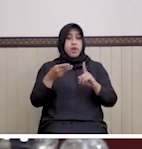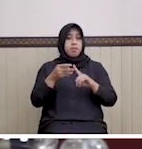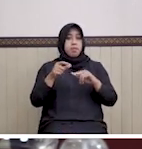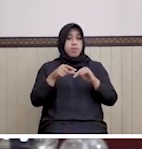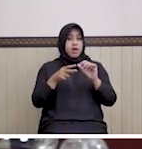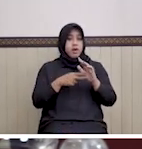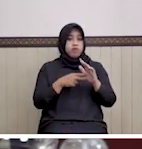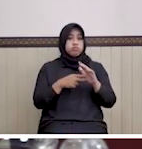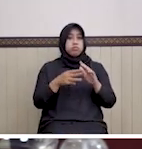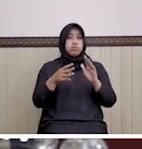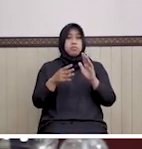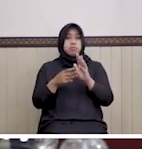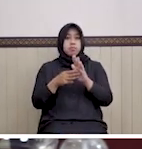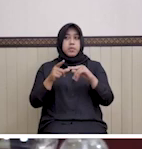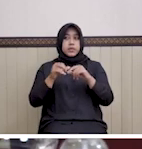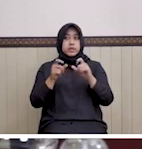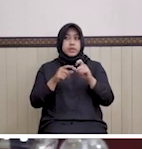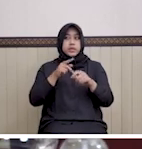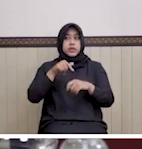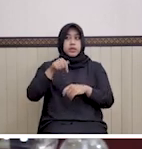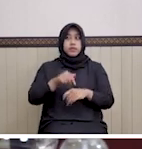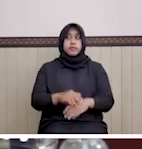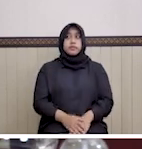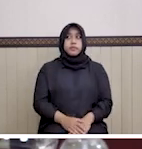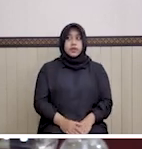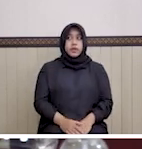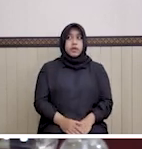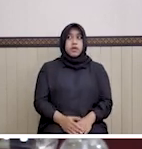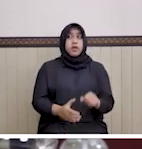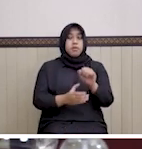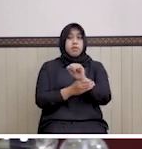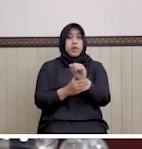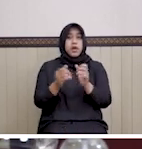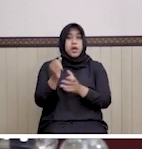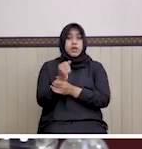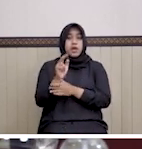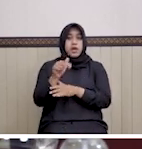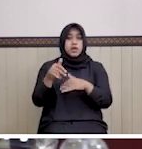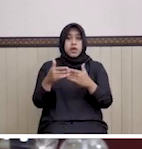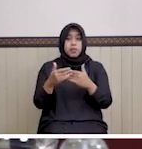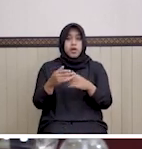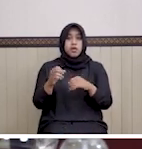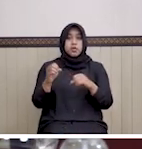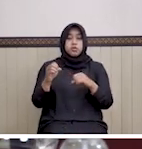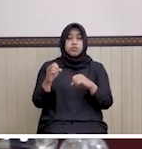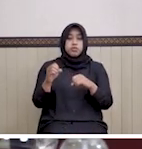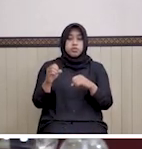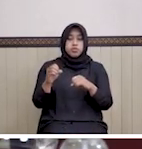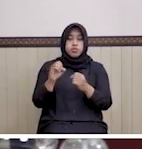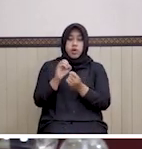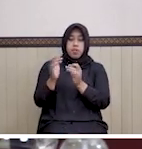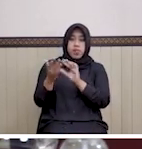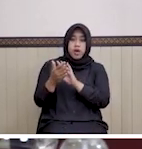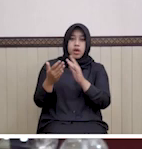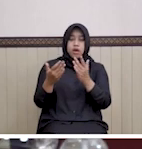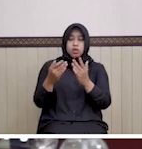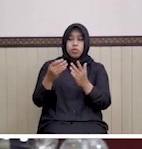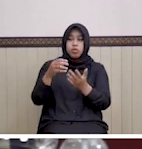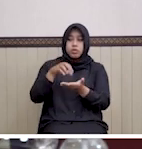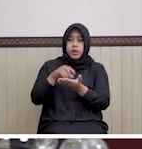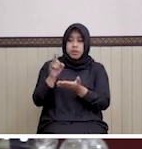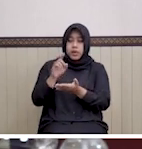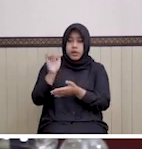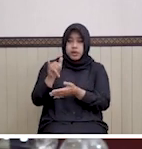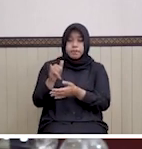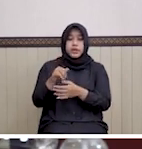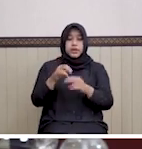hahaha Hai nah kemudian bahayanya lagi saya lupa apa di Surabaya atau dimana ya saya teliti juga itu